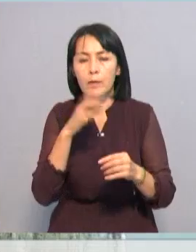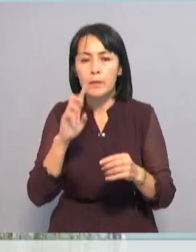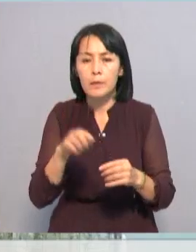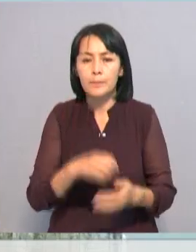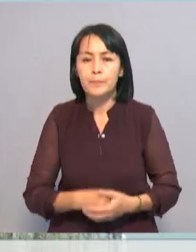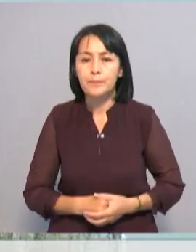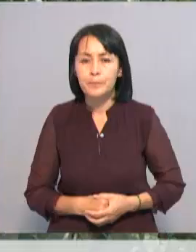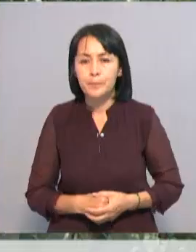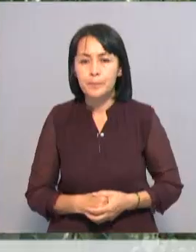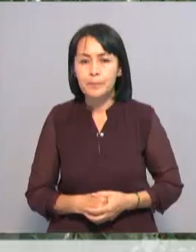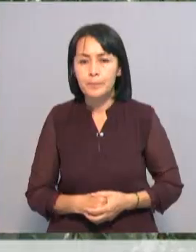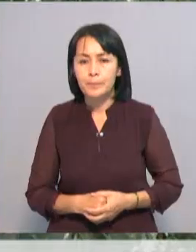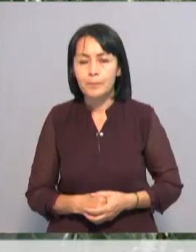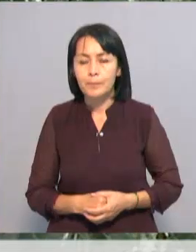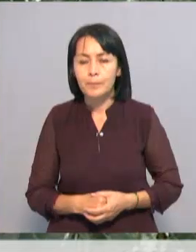Села.